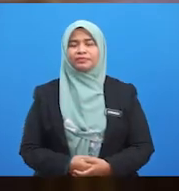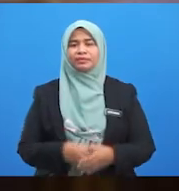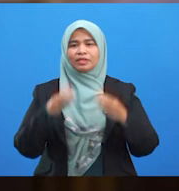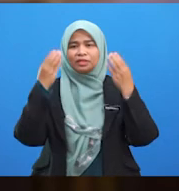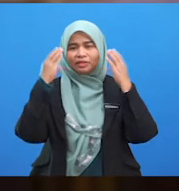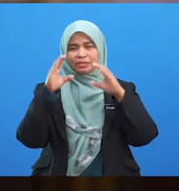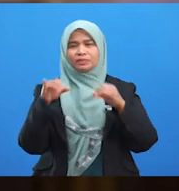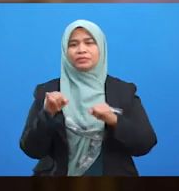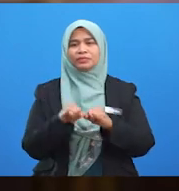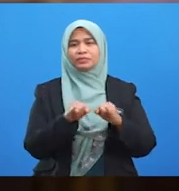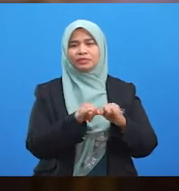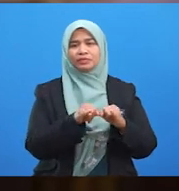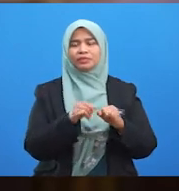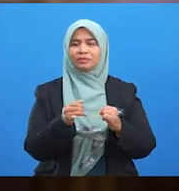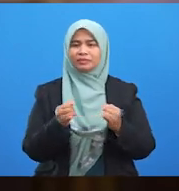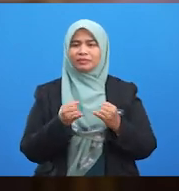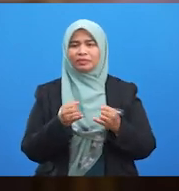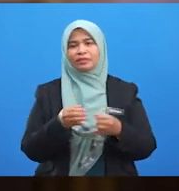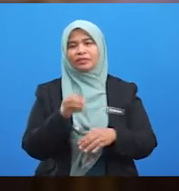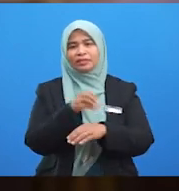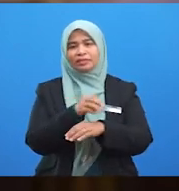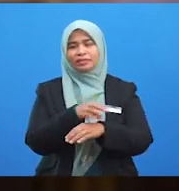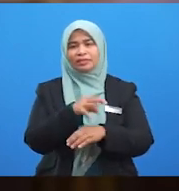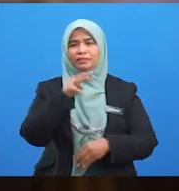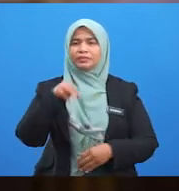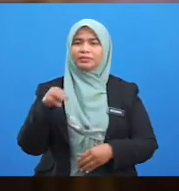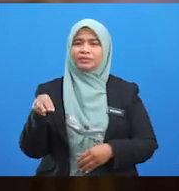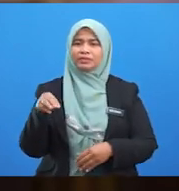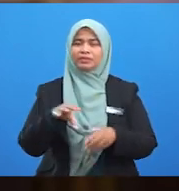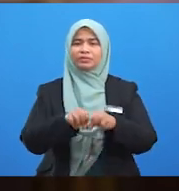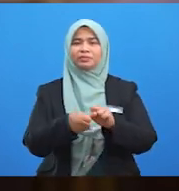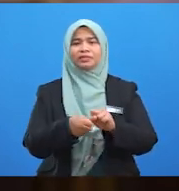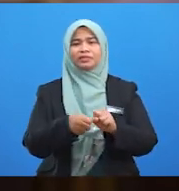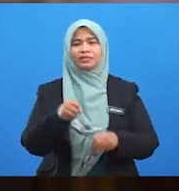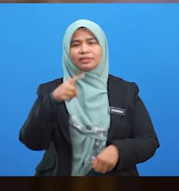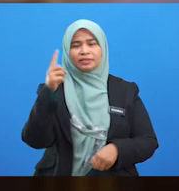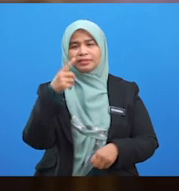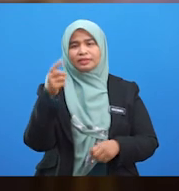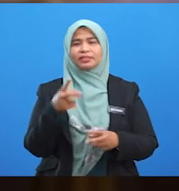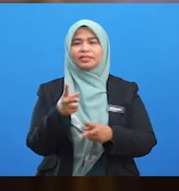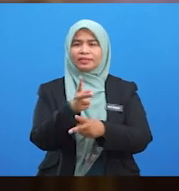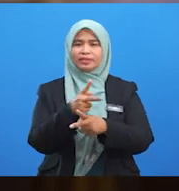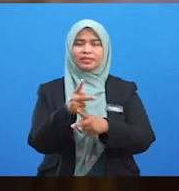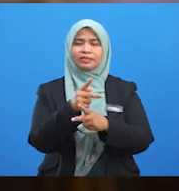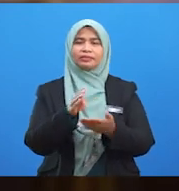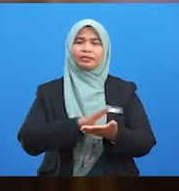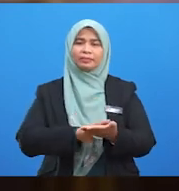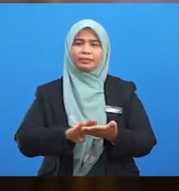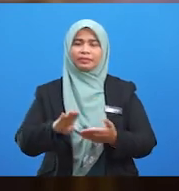Cikgu juga ingin menasihati murid-murid agar sentiasa menjaga kebersihan